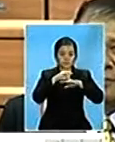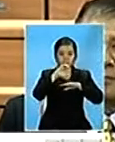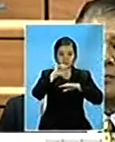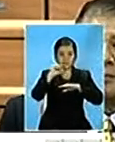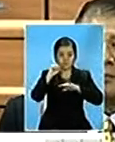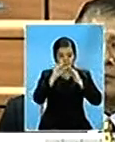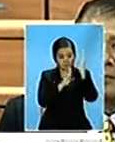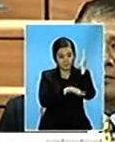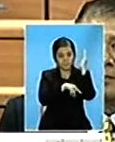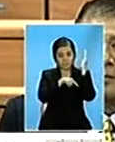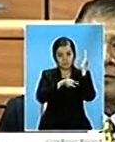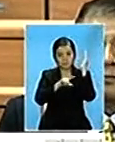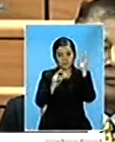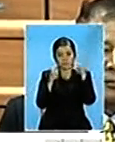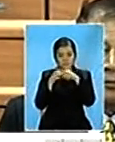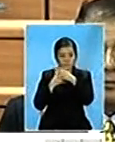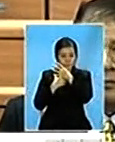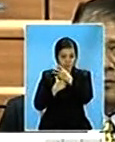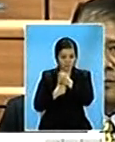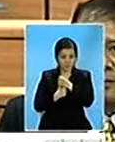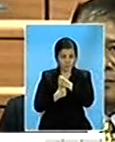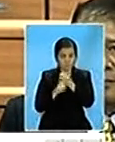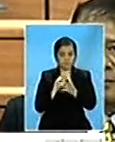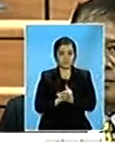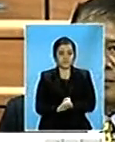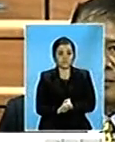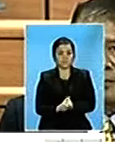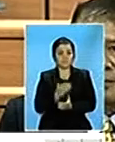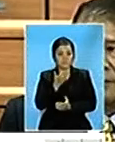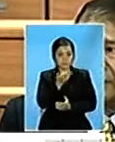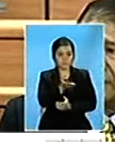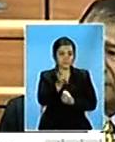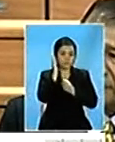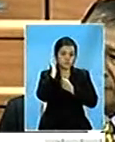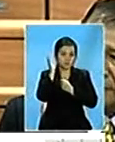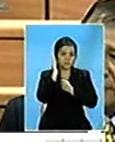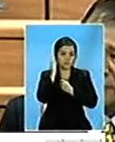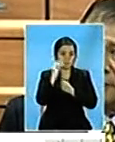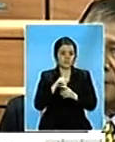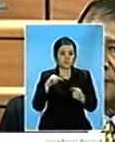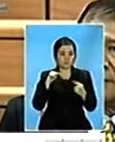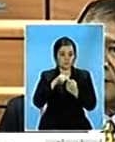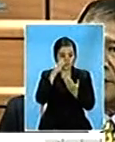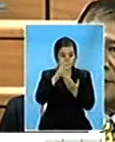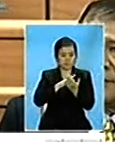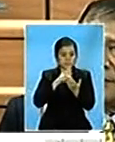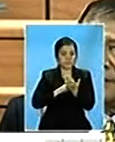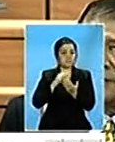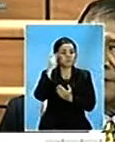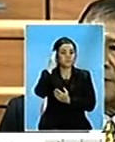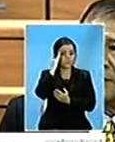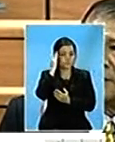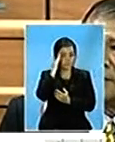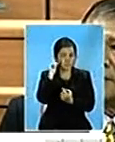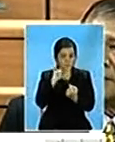งพรรคประชาธิปัตย์ผมขออนุญาตอภิปรายในวาระรับทราบประจำปีของส